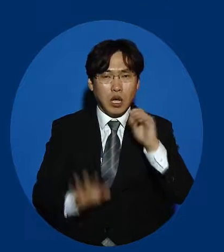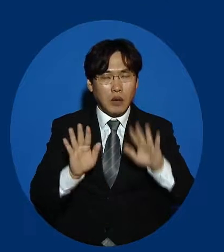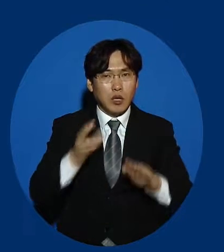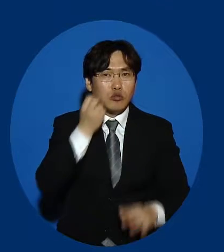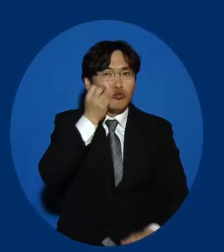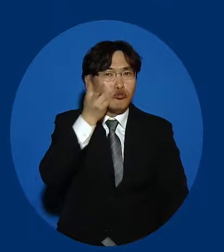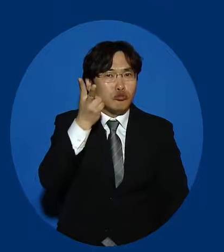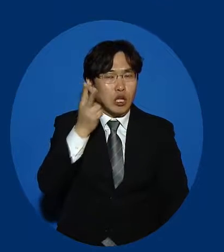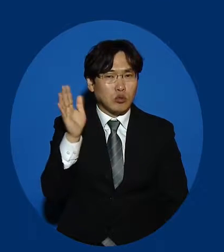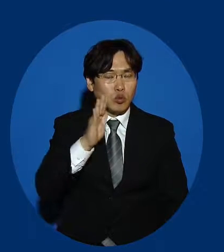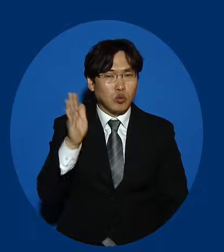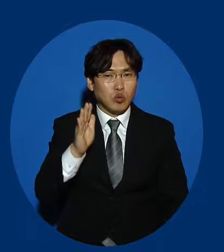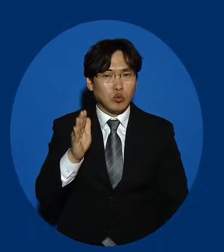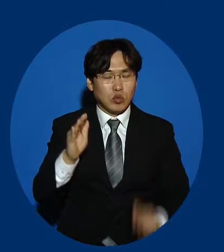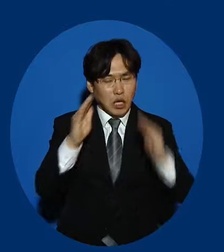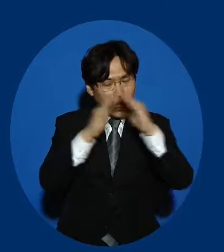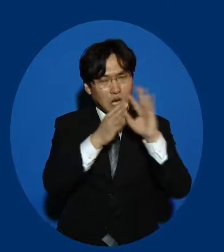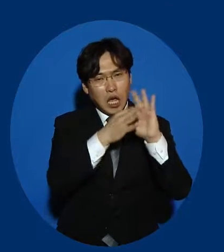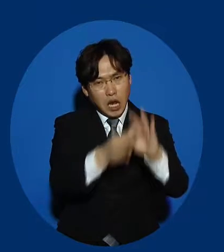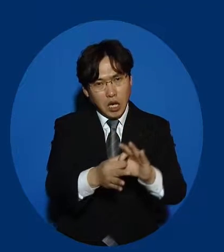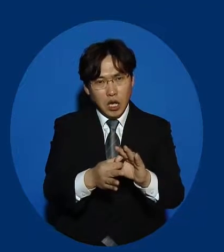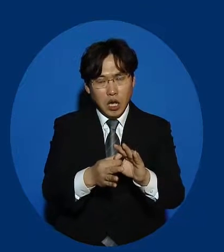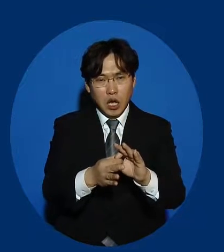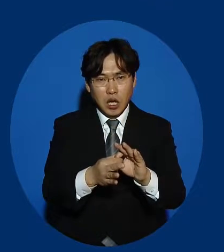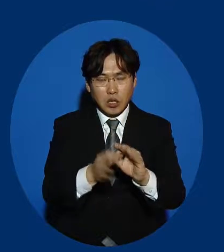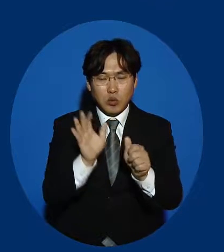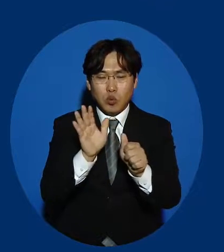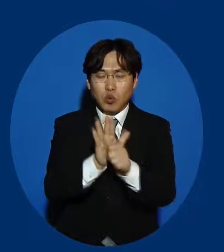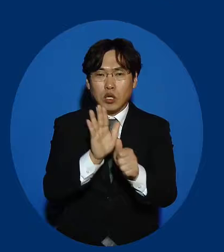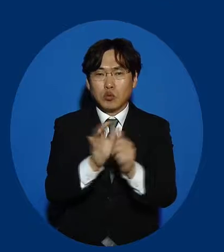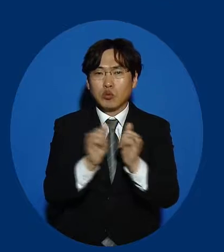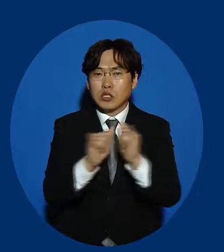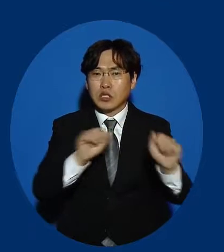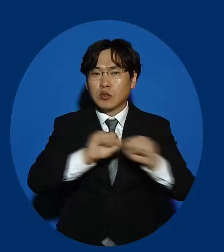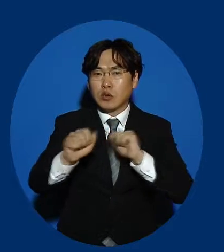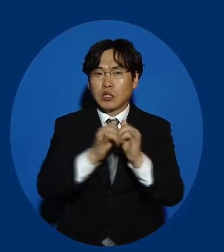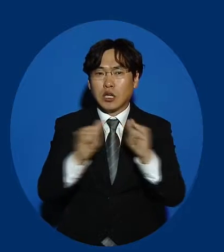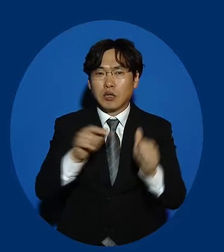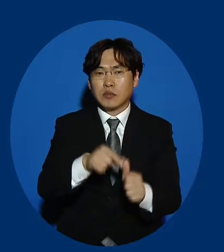집에 있었어요. 2달째. 매칭이 쉽지가 않아서.